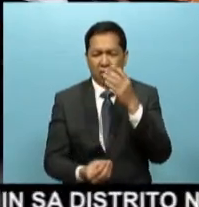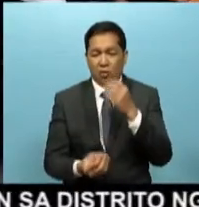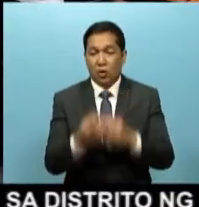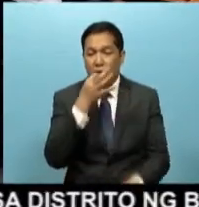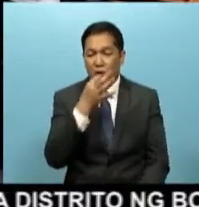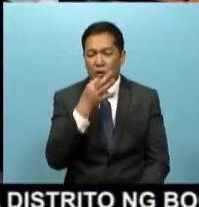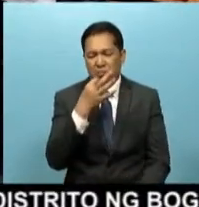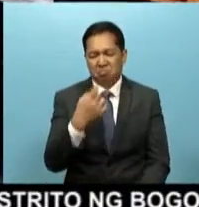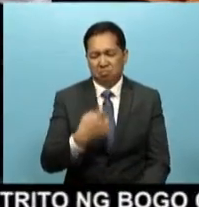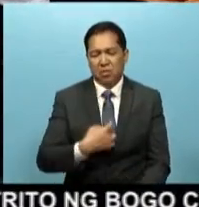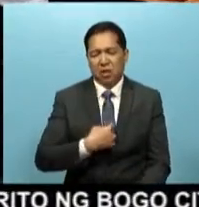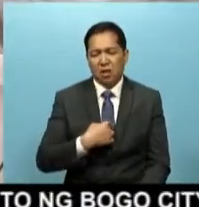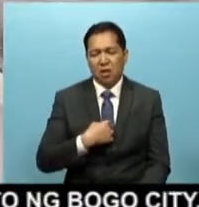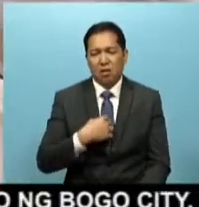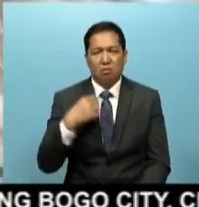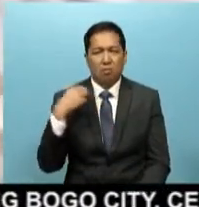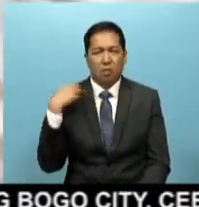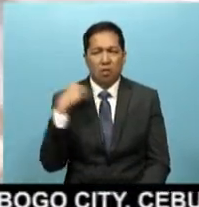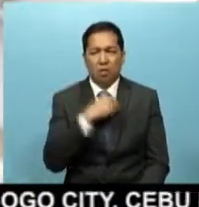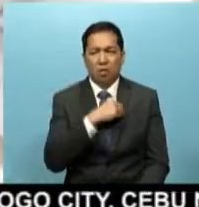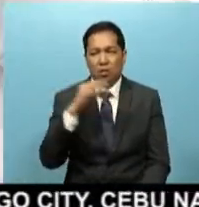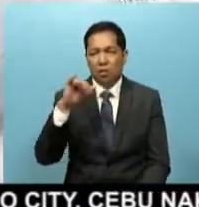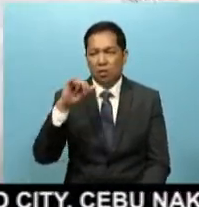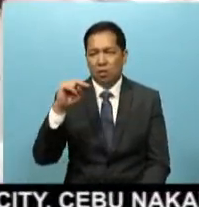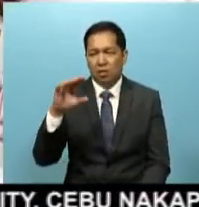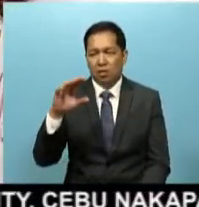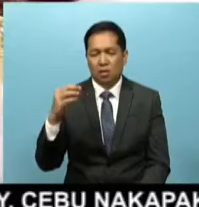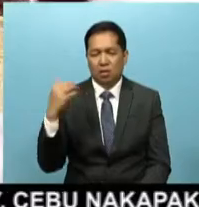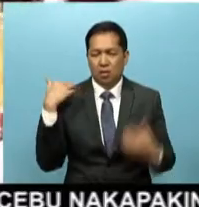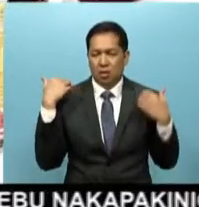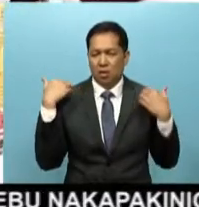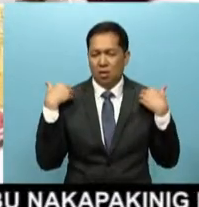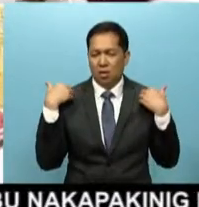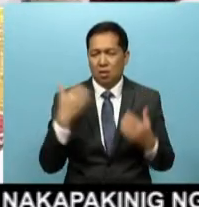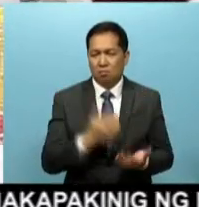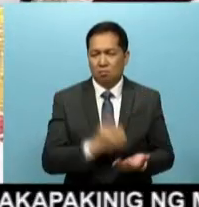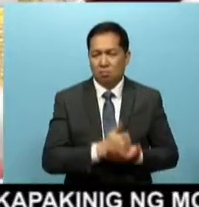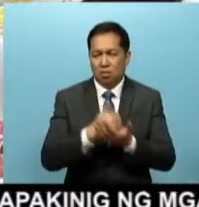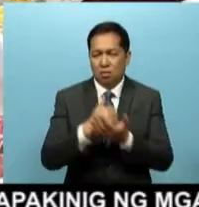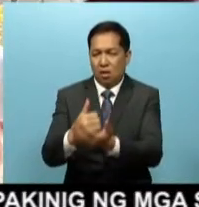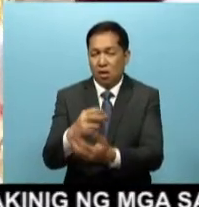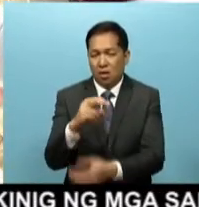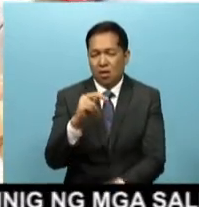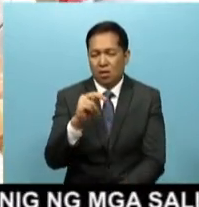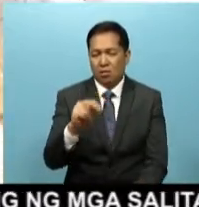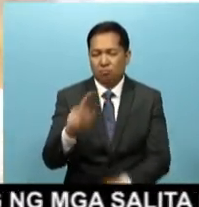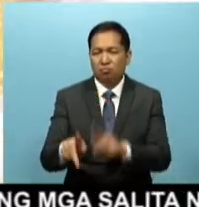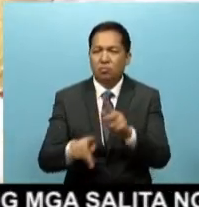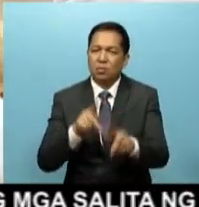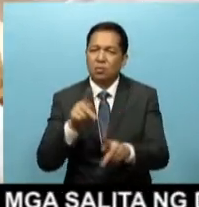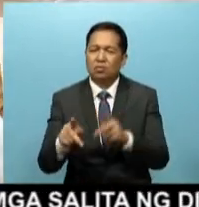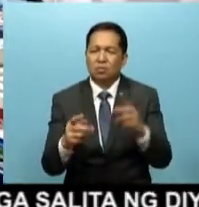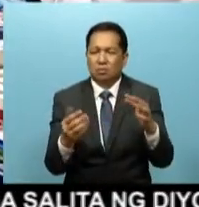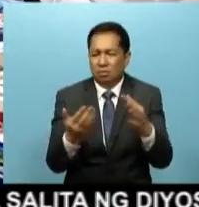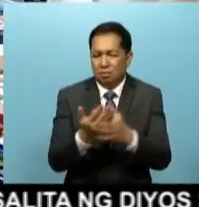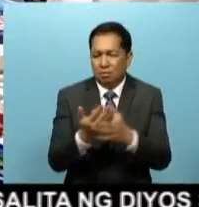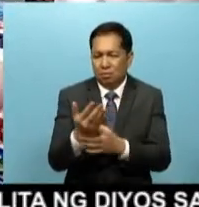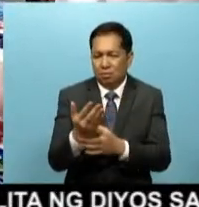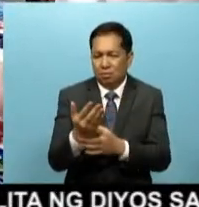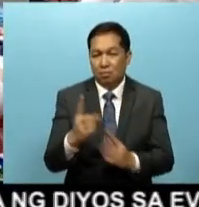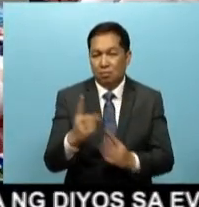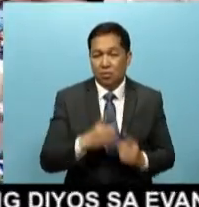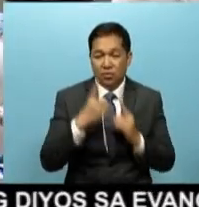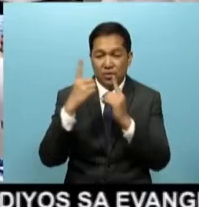Cristo ay tumutulong sa ating mga kababayan na mga nangangailangan sa pamamagitan ng